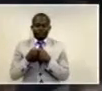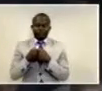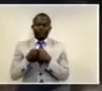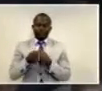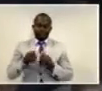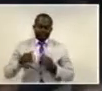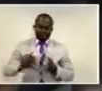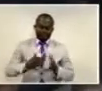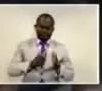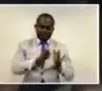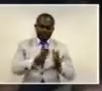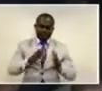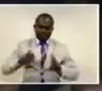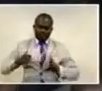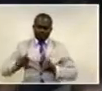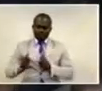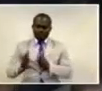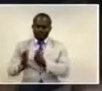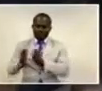iby'imihanda